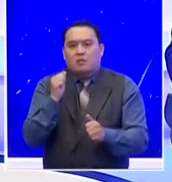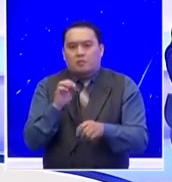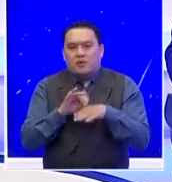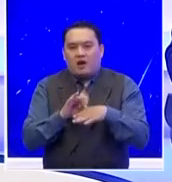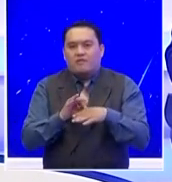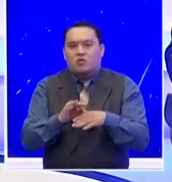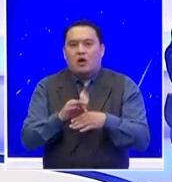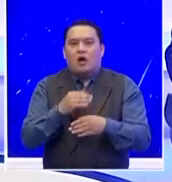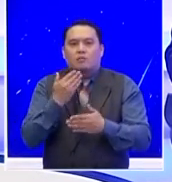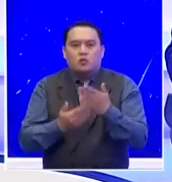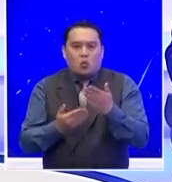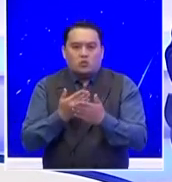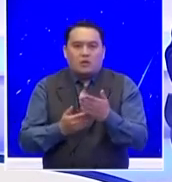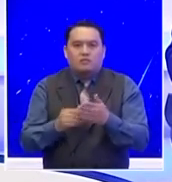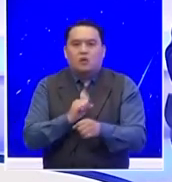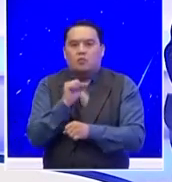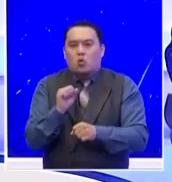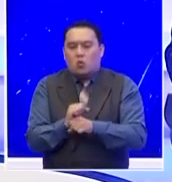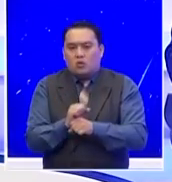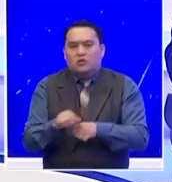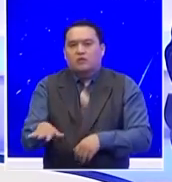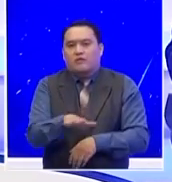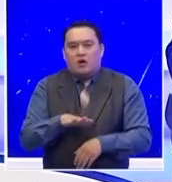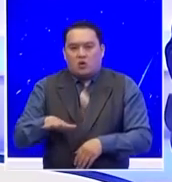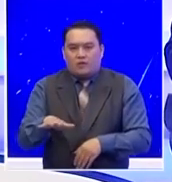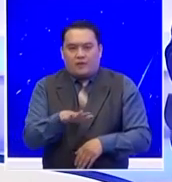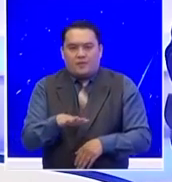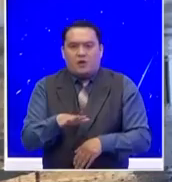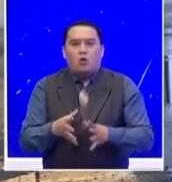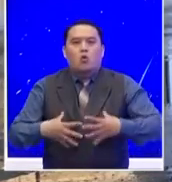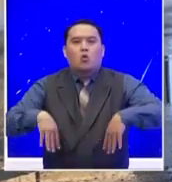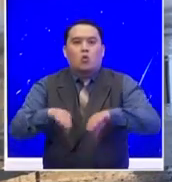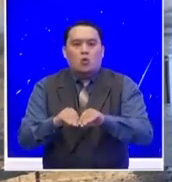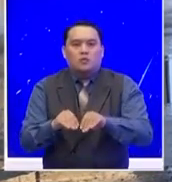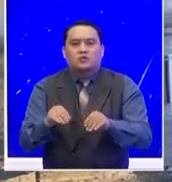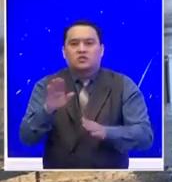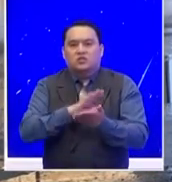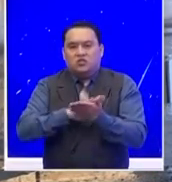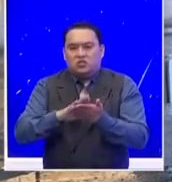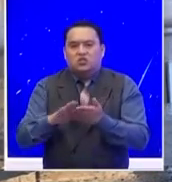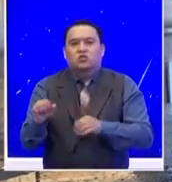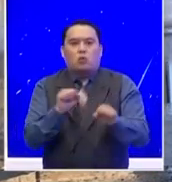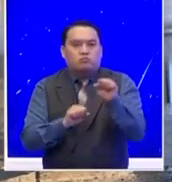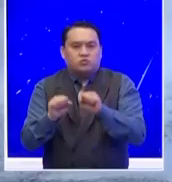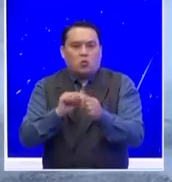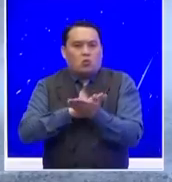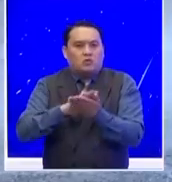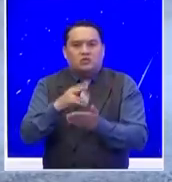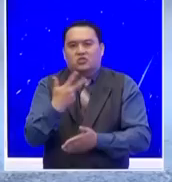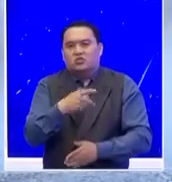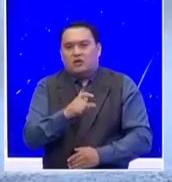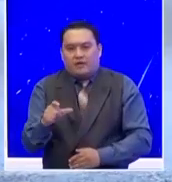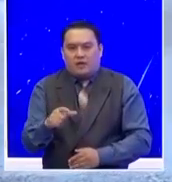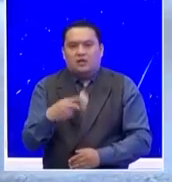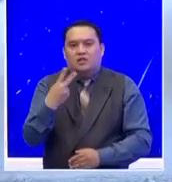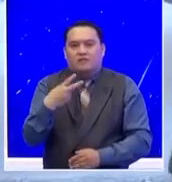проводят обработку дорог, тротуаров, парковок, а также дворовых территорий. В общей сложности в дезинфекционных мероприятиях задействованы 30 человек